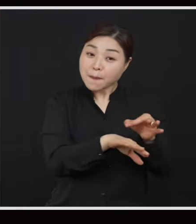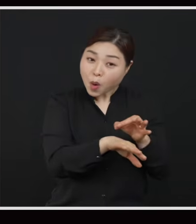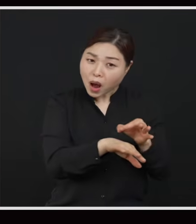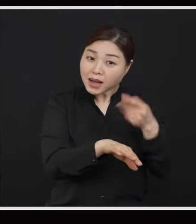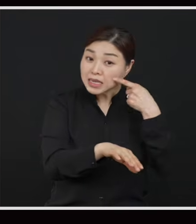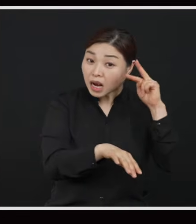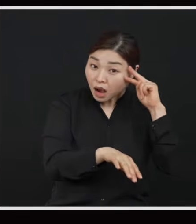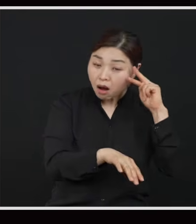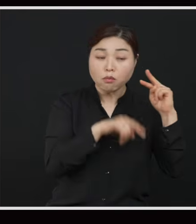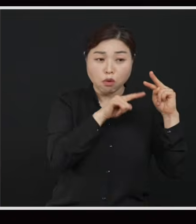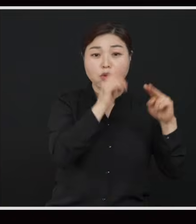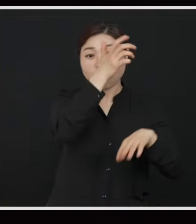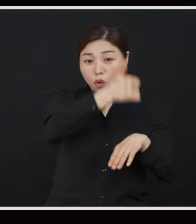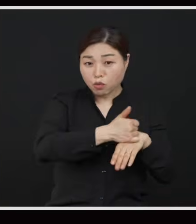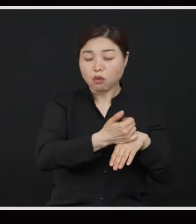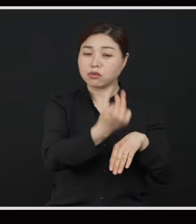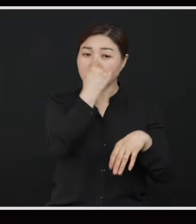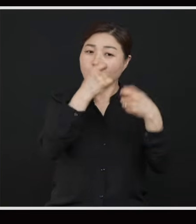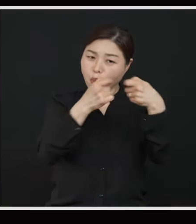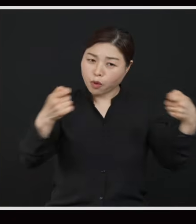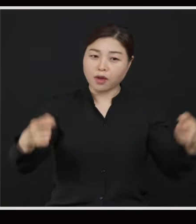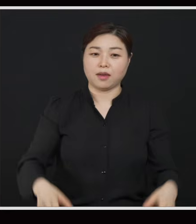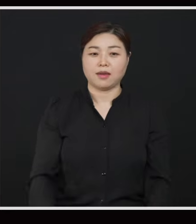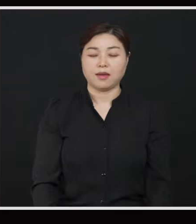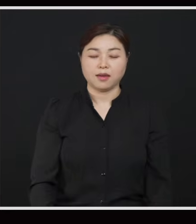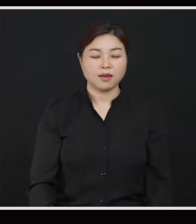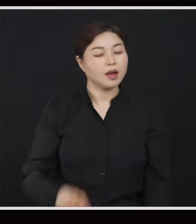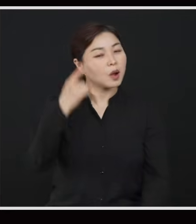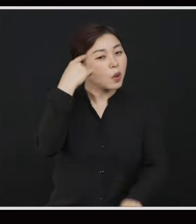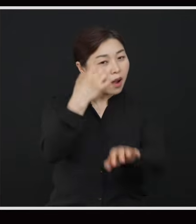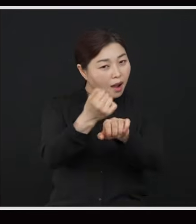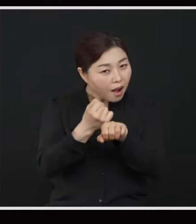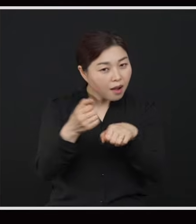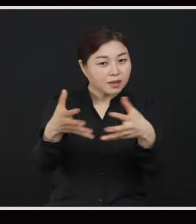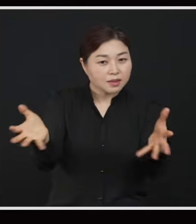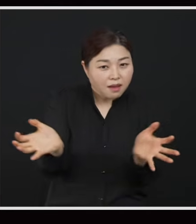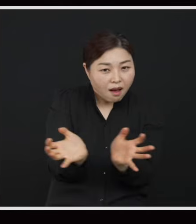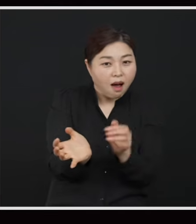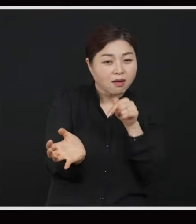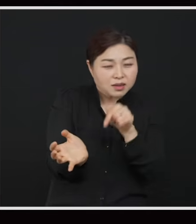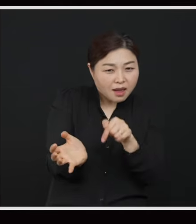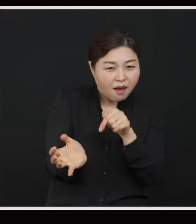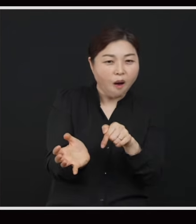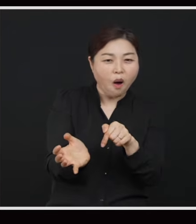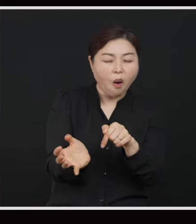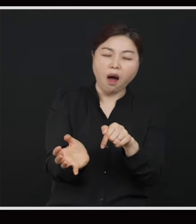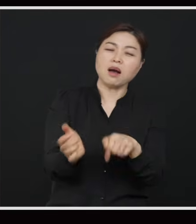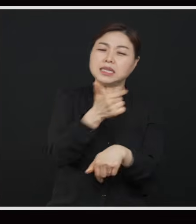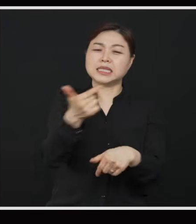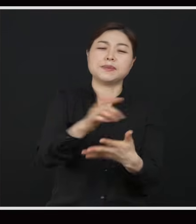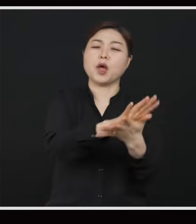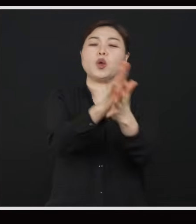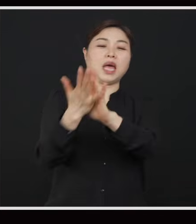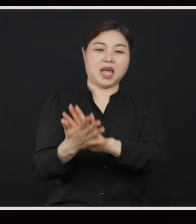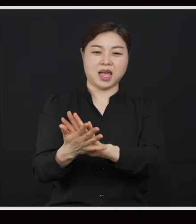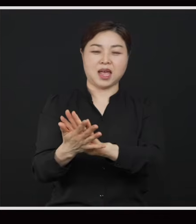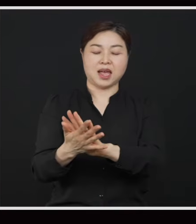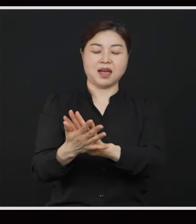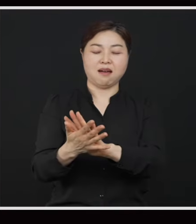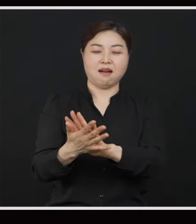일맥상통하는 내용이죠. 그래서 과학계를 크게 바꿔놓은 그런 연구 업적 중에